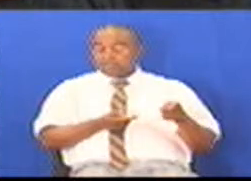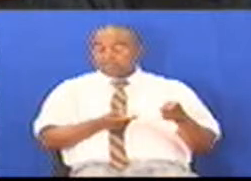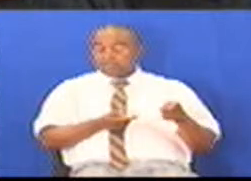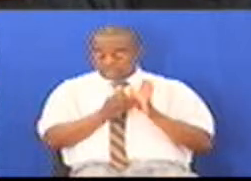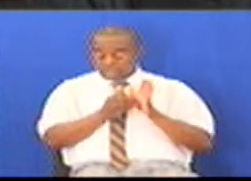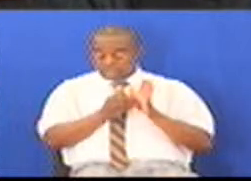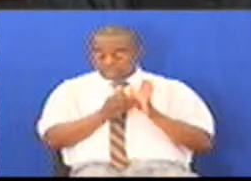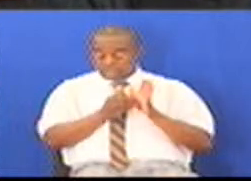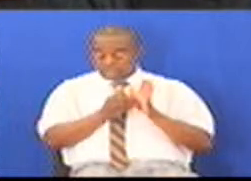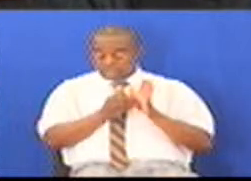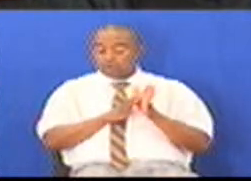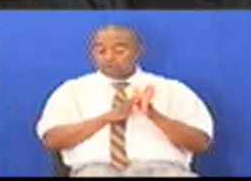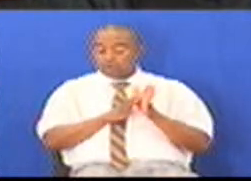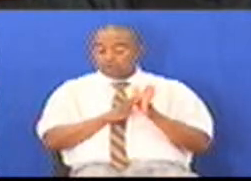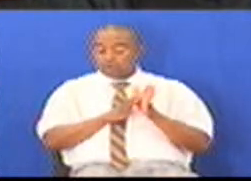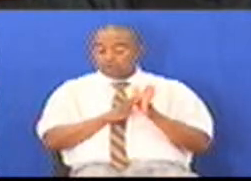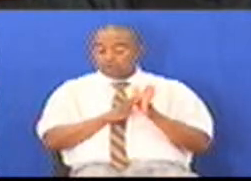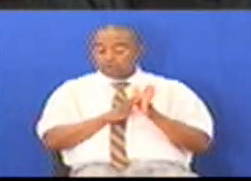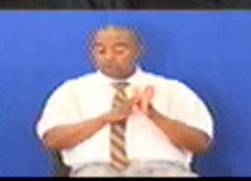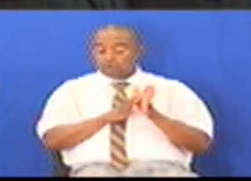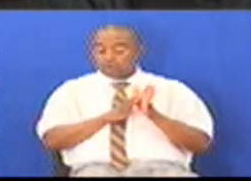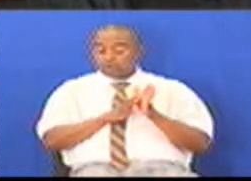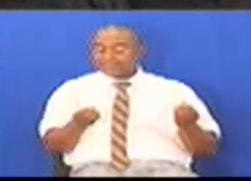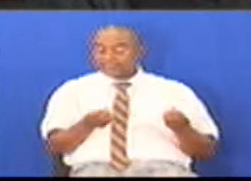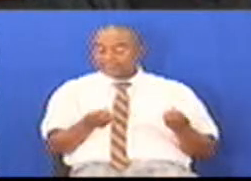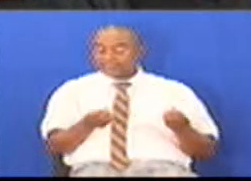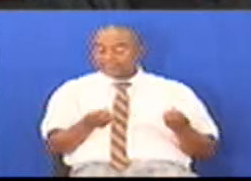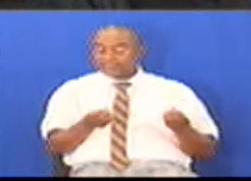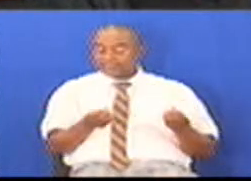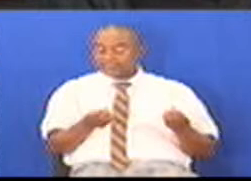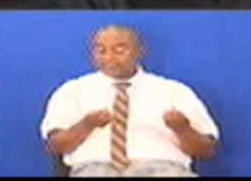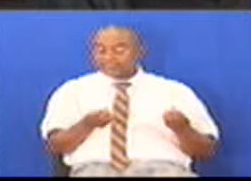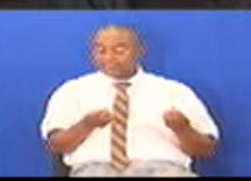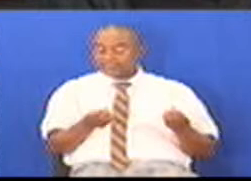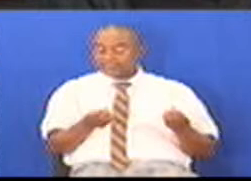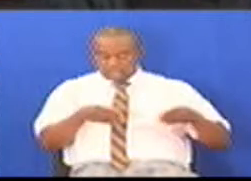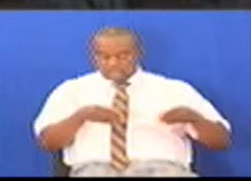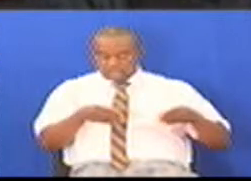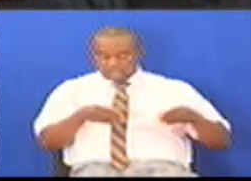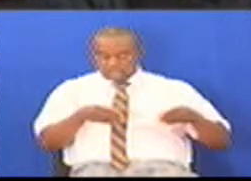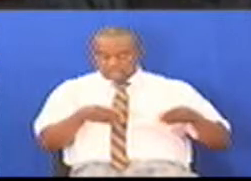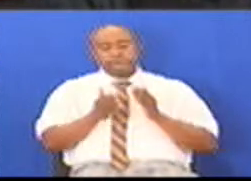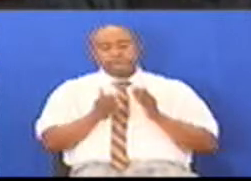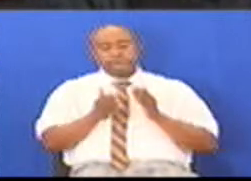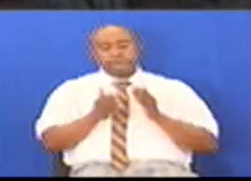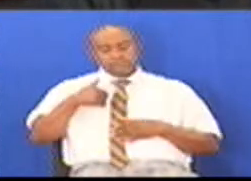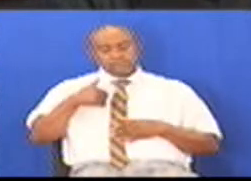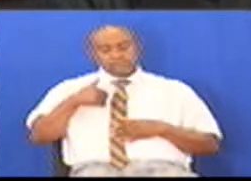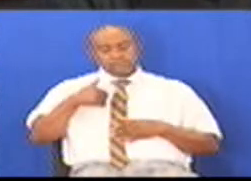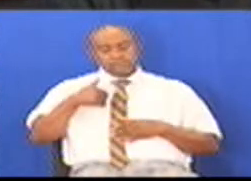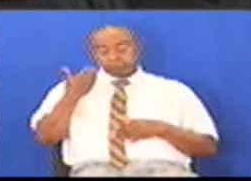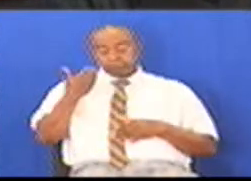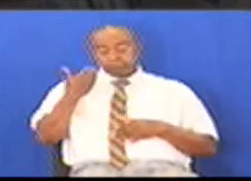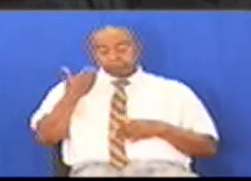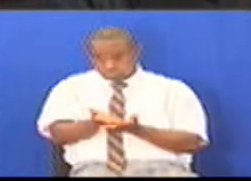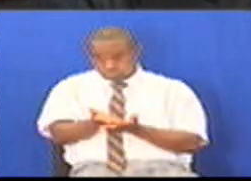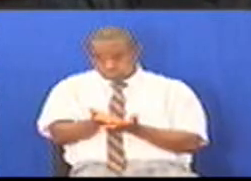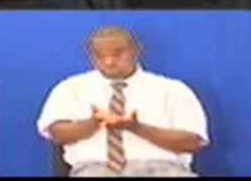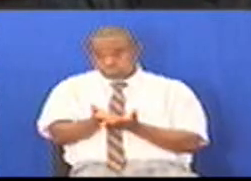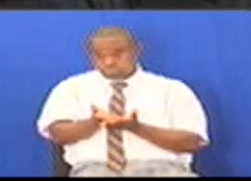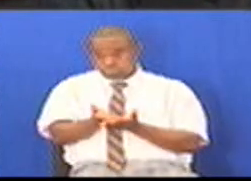ya 2020. Mheshimiwa Spika, kamati pia inaitaka serikali kukamilisha na kuwasilisha bungeni mswada wa sheria ya Business Facilitation